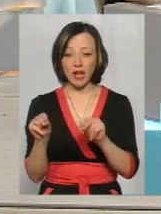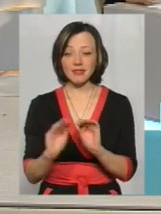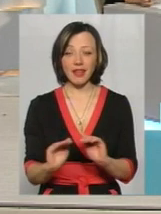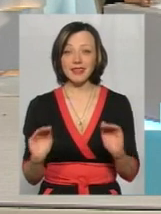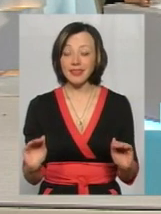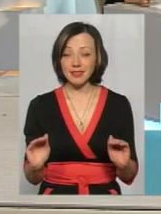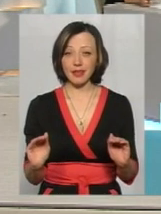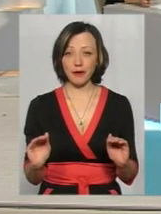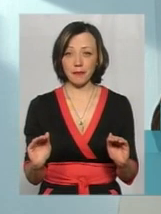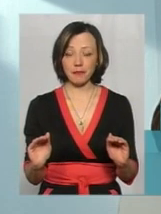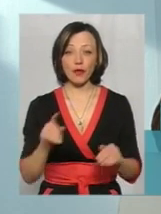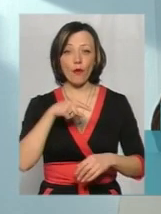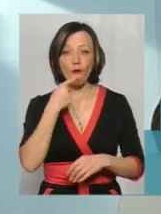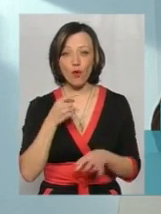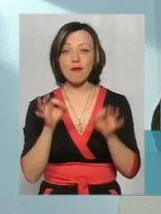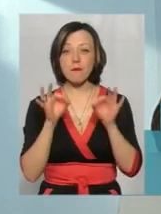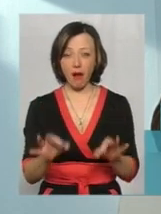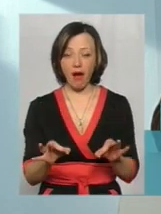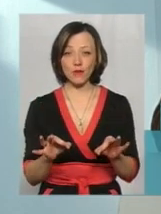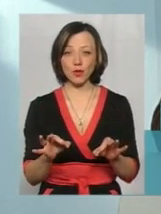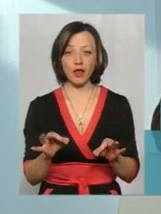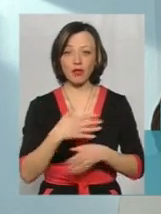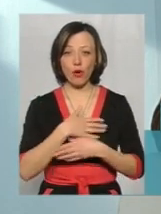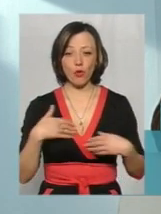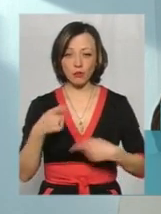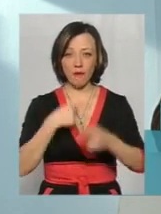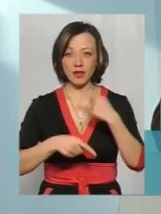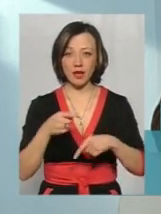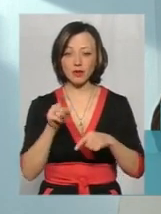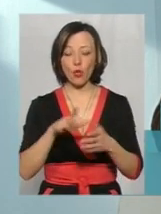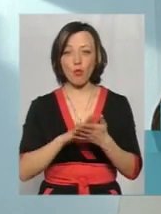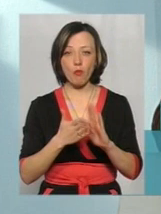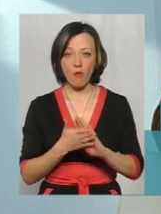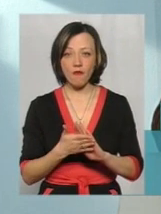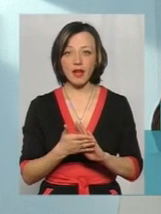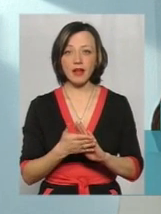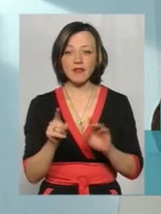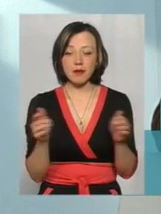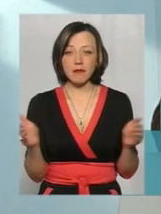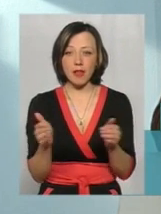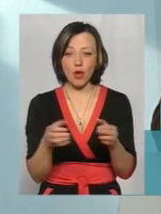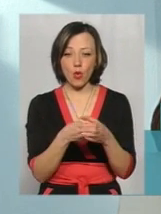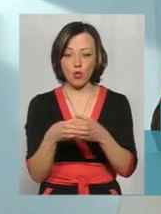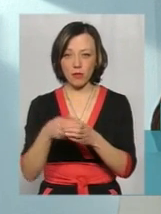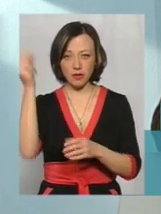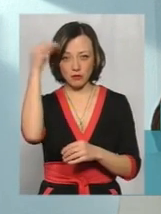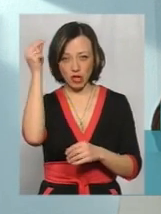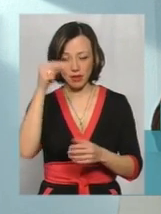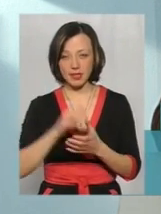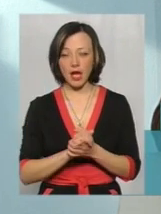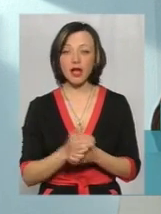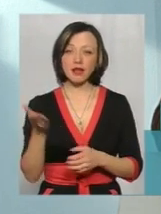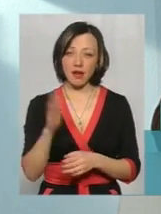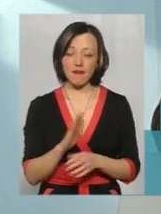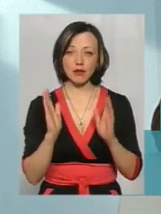діти говорять правду, і вони не хочуть повертатися до тих умов і в ті невеличкі групи, де вони навчалися. Тому